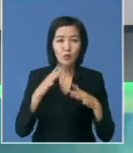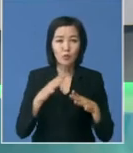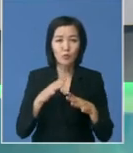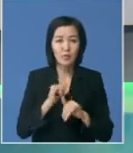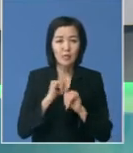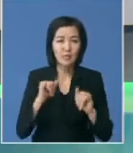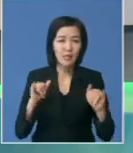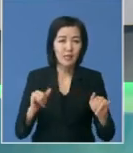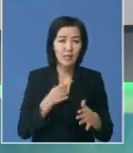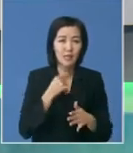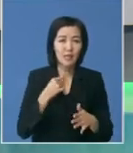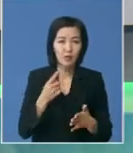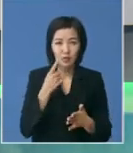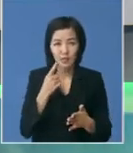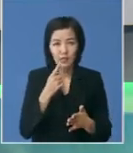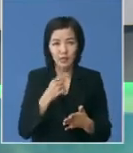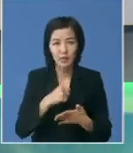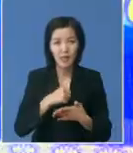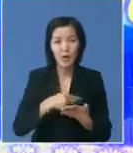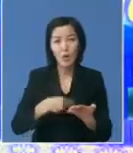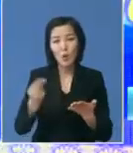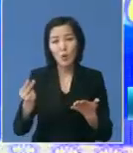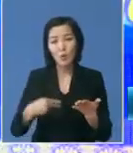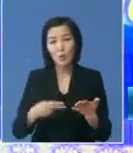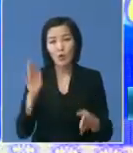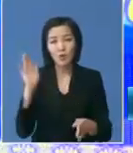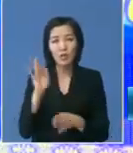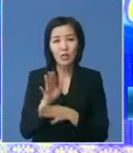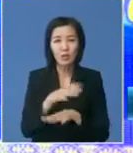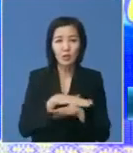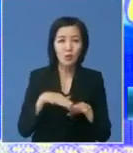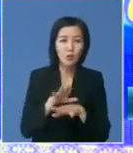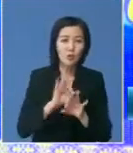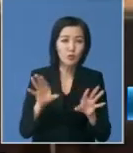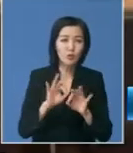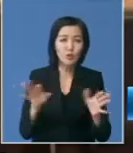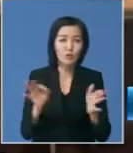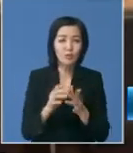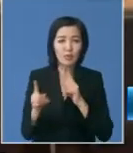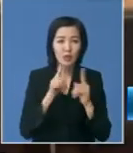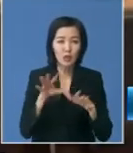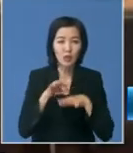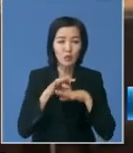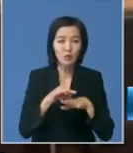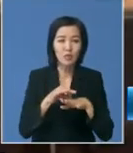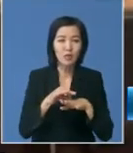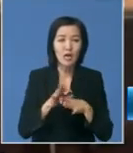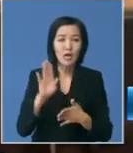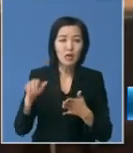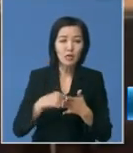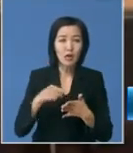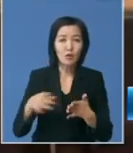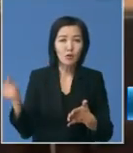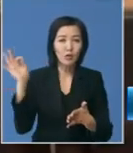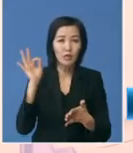ғана қол қойылған жарлықты тұрғындарға тағы бір түсіндіру мақсатында жиын өтті. Тіл жанашырлары жаңа әліпби қолданысқа енсе, ұтылар